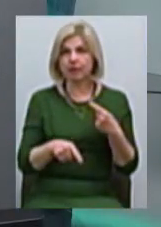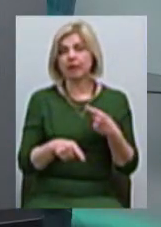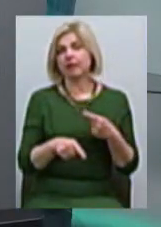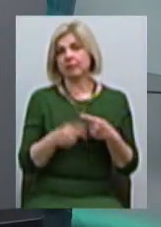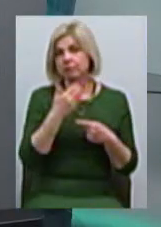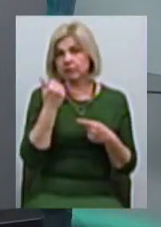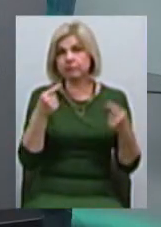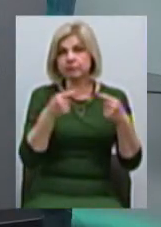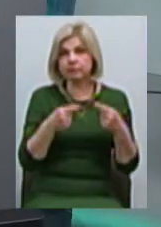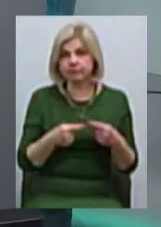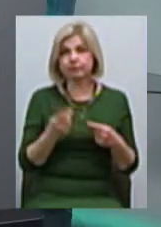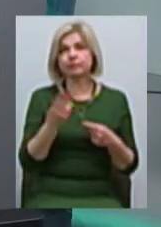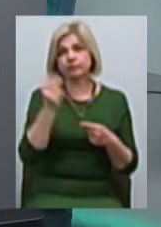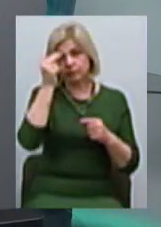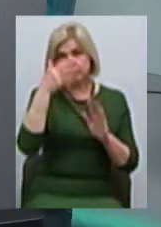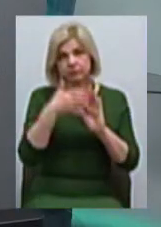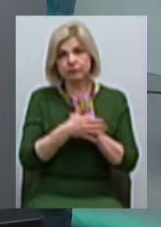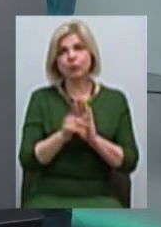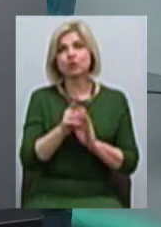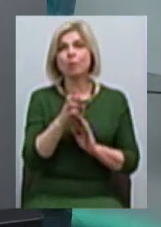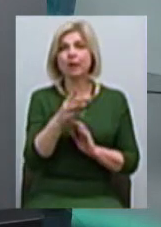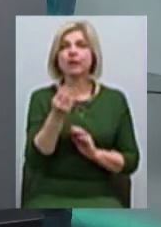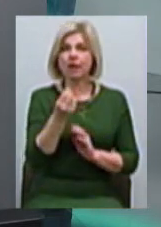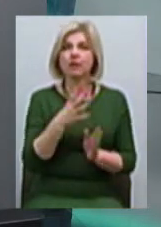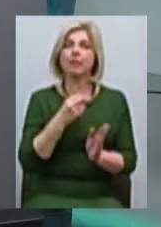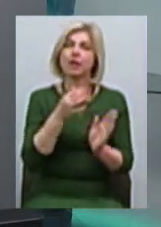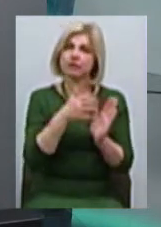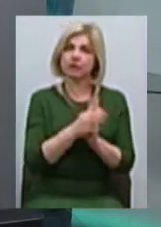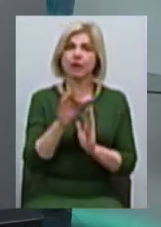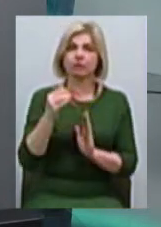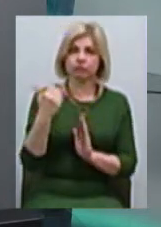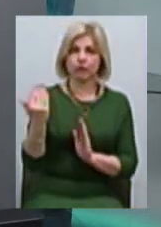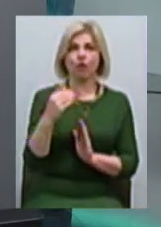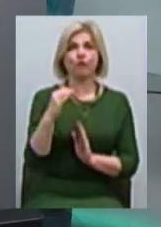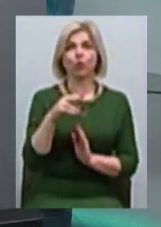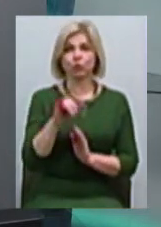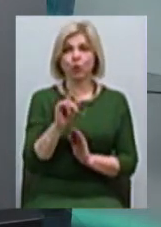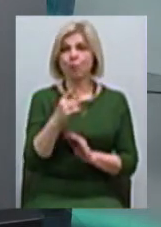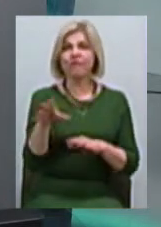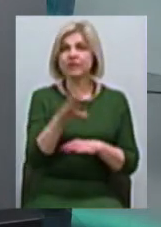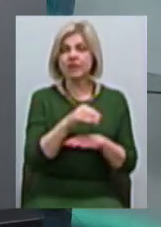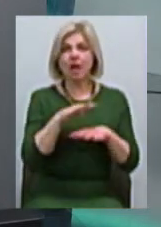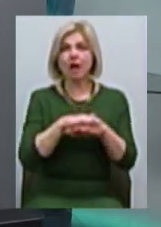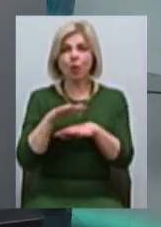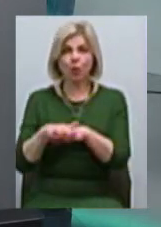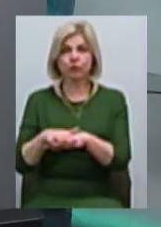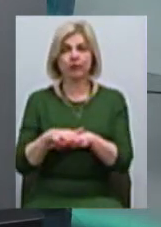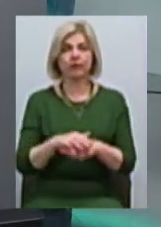і досліджувати, що кошти були витрачені саме в фонду, тому що всі рахунки, всі потім